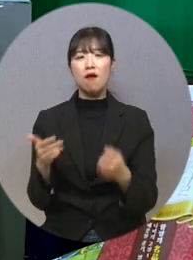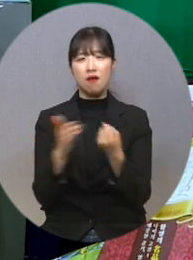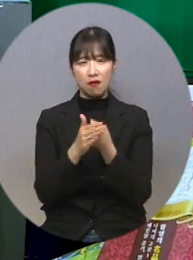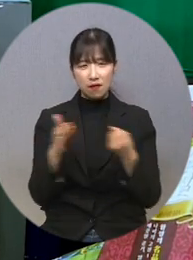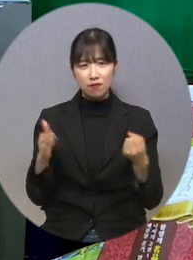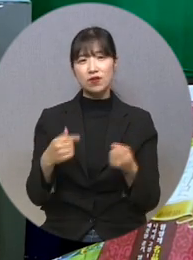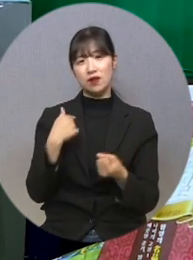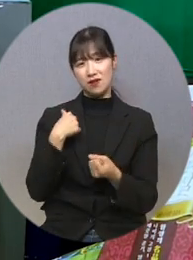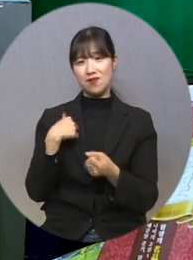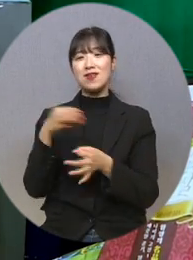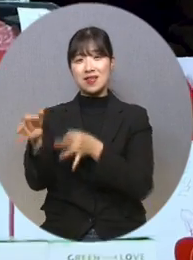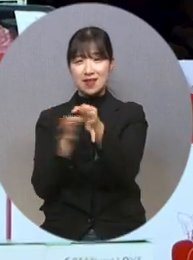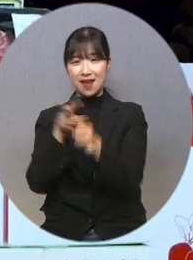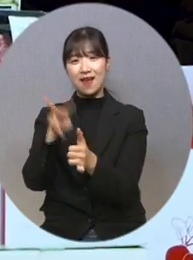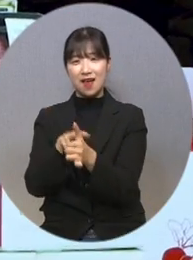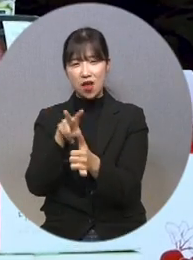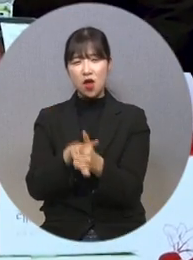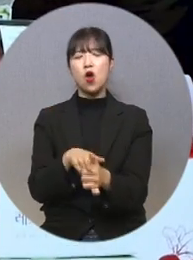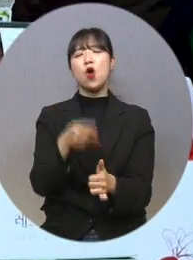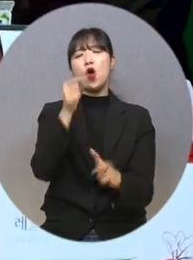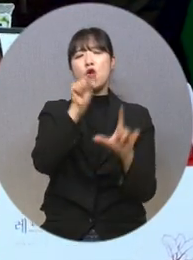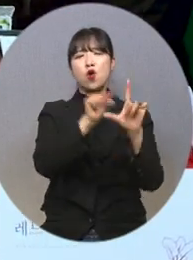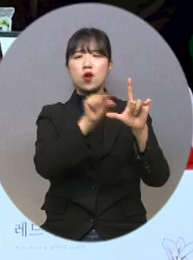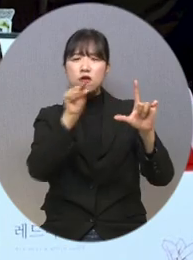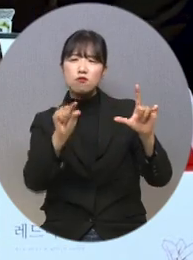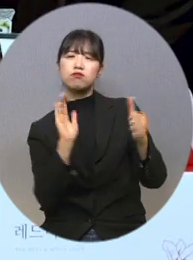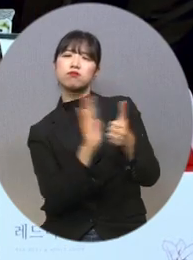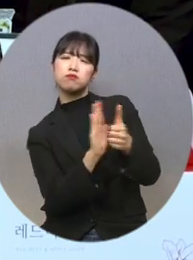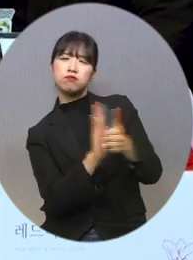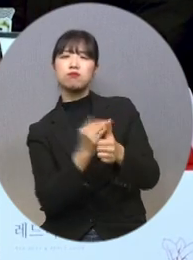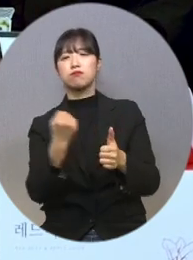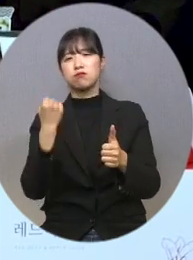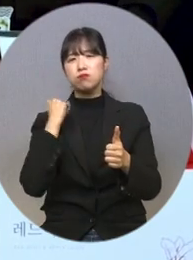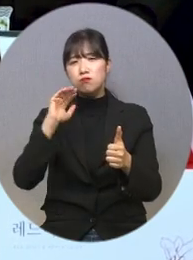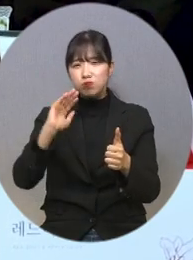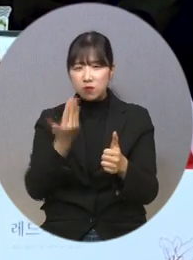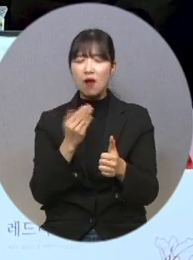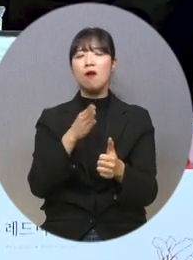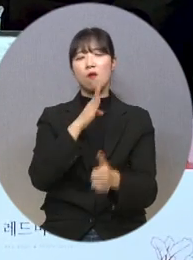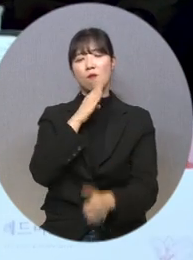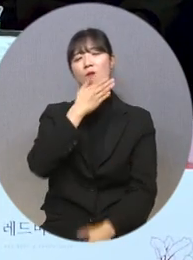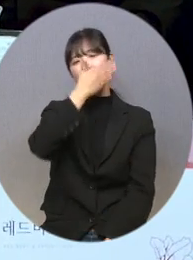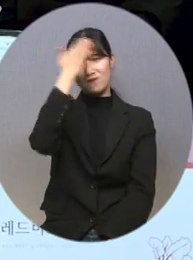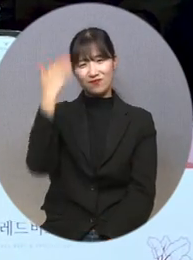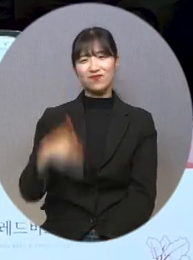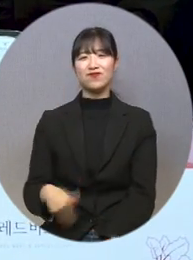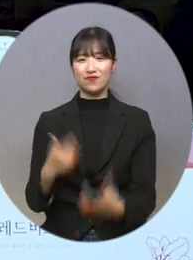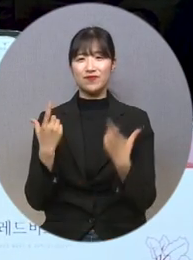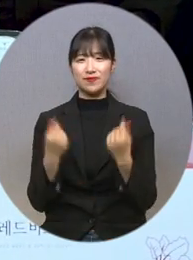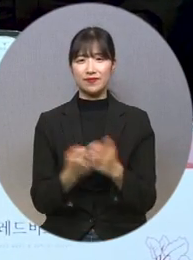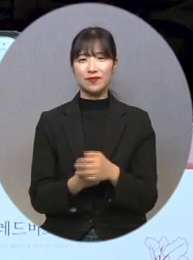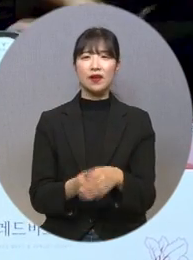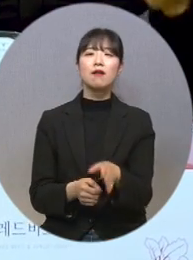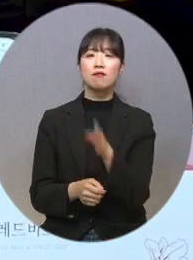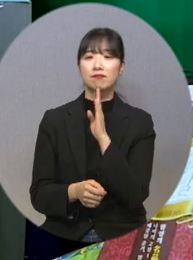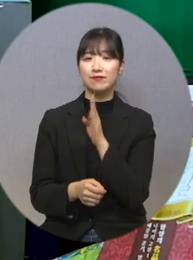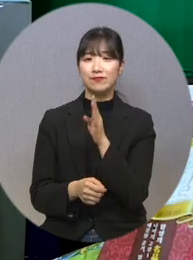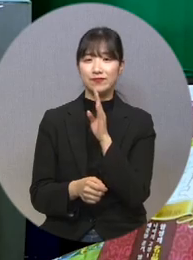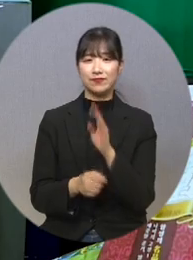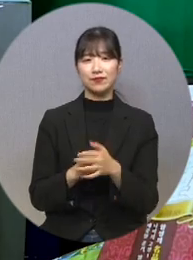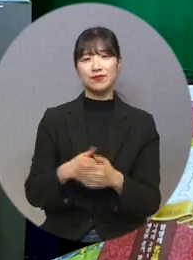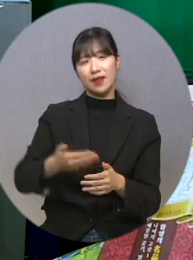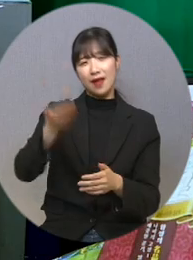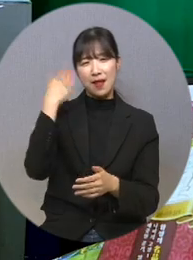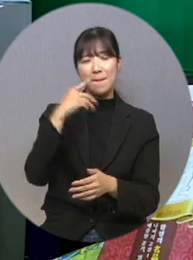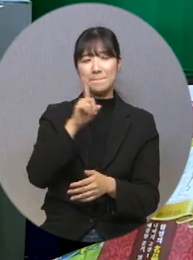남도장터가 그분들에게 조그마나마 힘이 될 수 있다는 측면에서 네. 굉장히 보람 느끼거든요. 네, 맞습니다. 이게